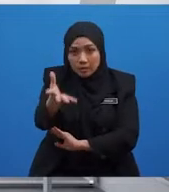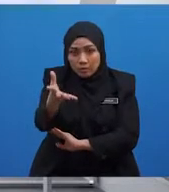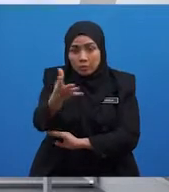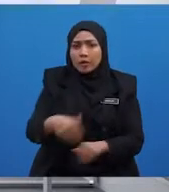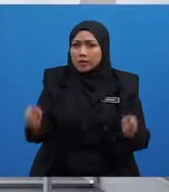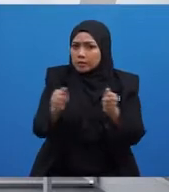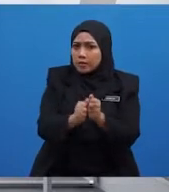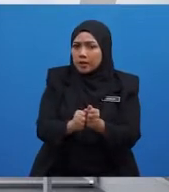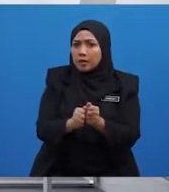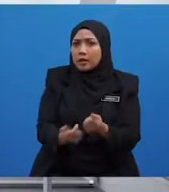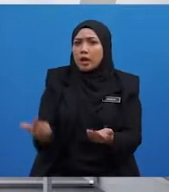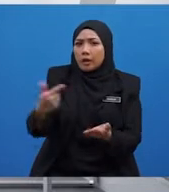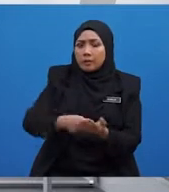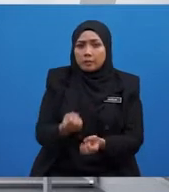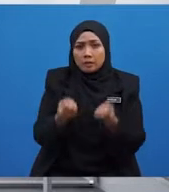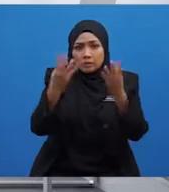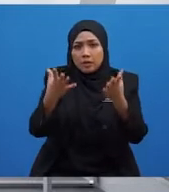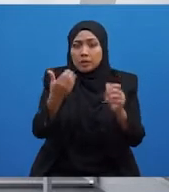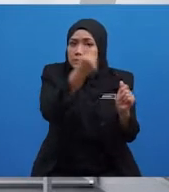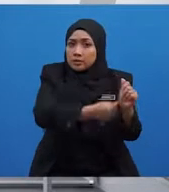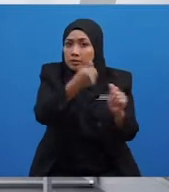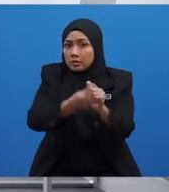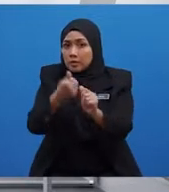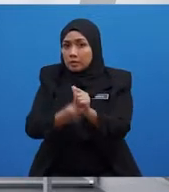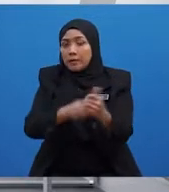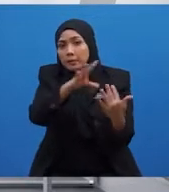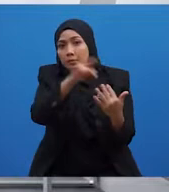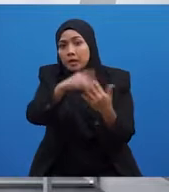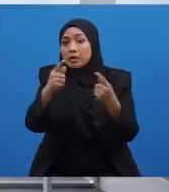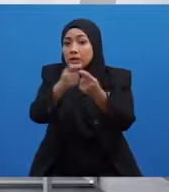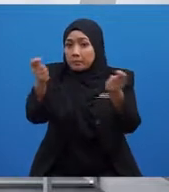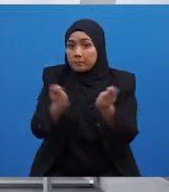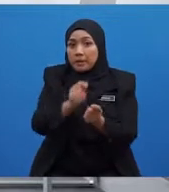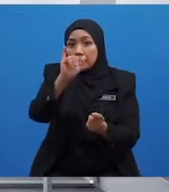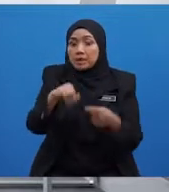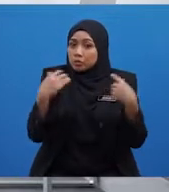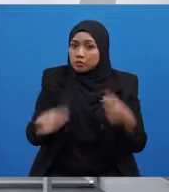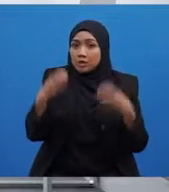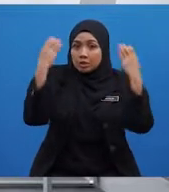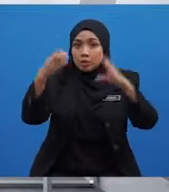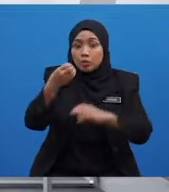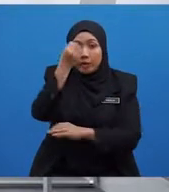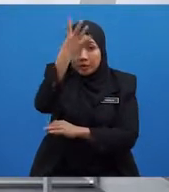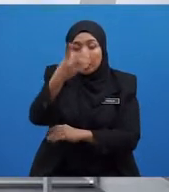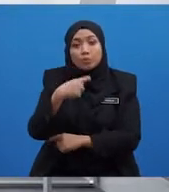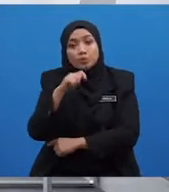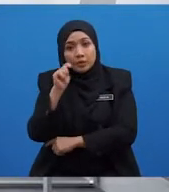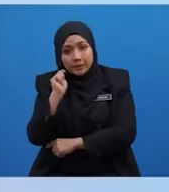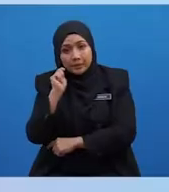lebih terperinci bagi setiap faktor pemilihan tempat pemasaran yang telah disebutkan sebentar